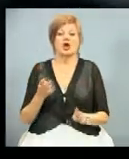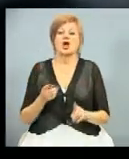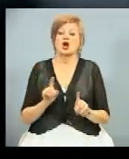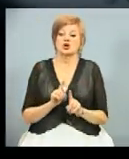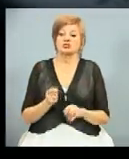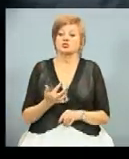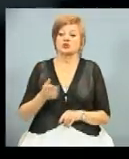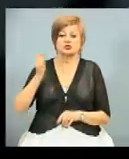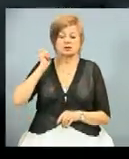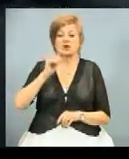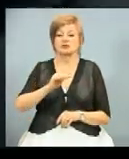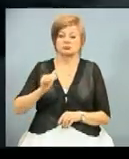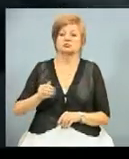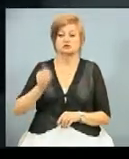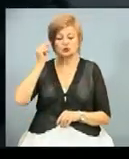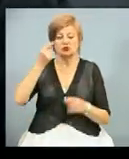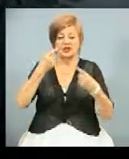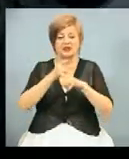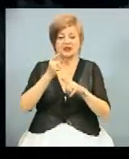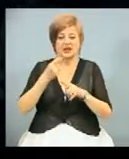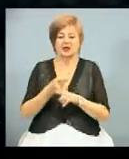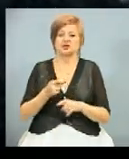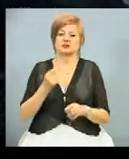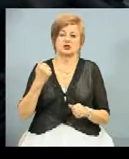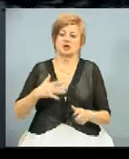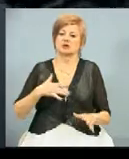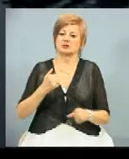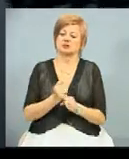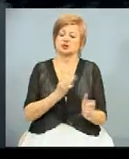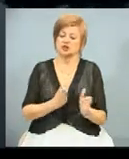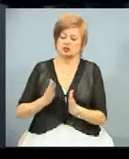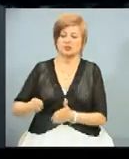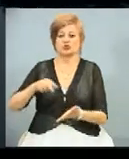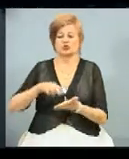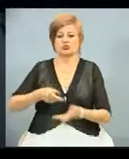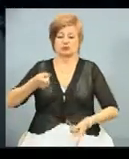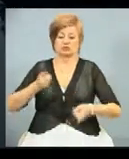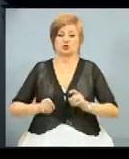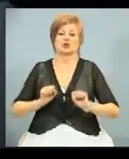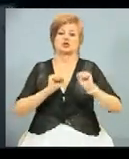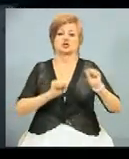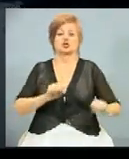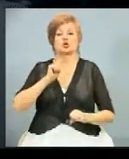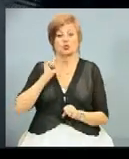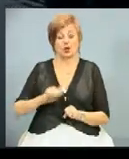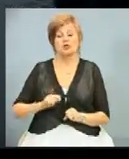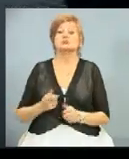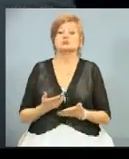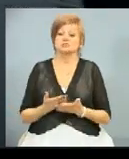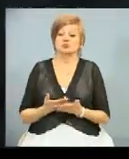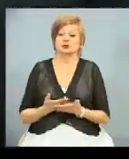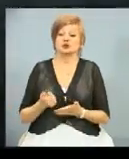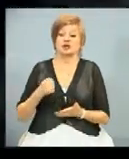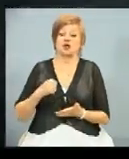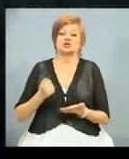декілька років хлопці опановують військову техніку, вчаться дисципліні та стають справжніми захисниками країни. До військовослужбовців нашої